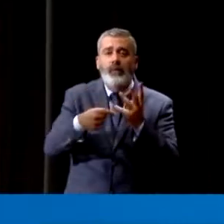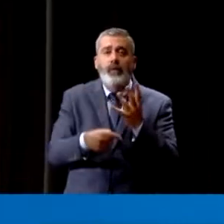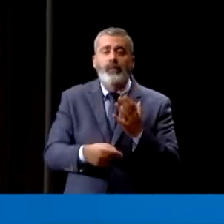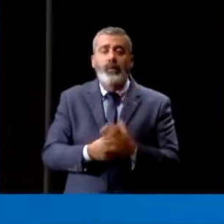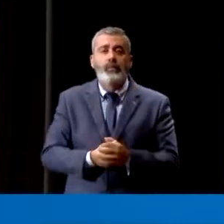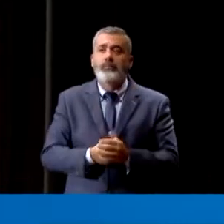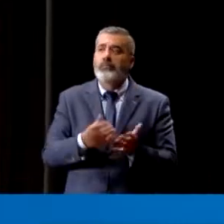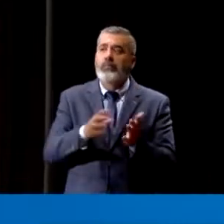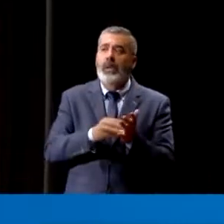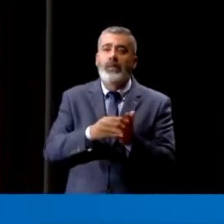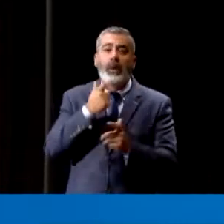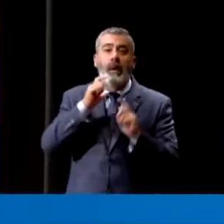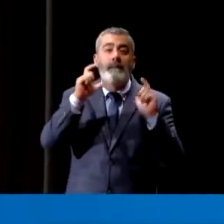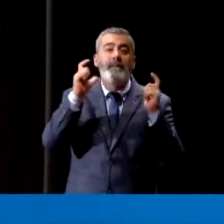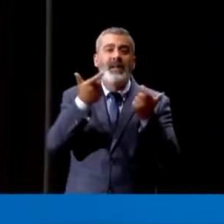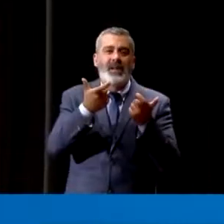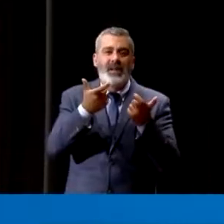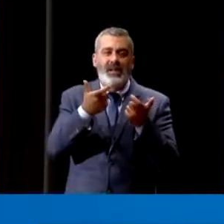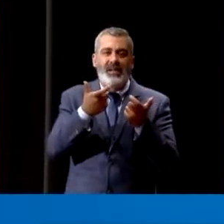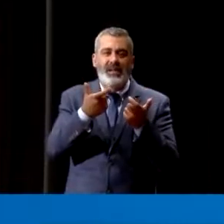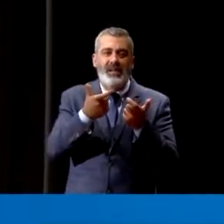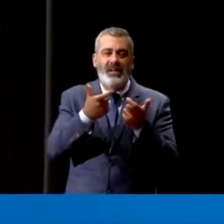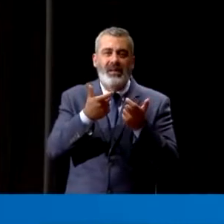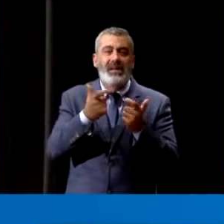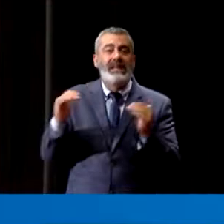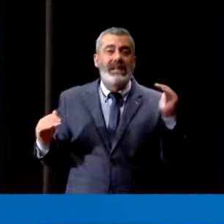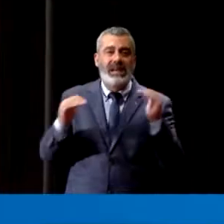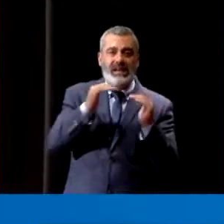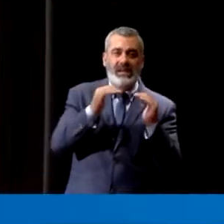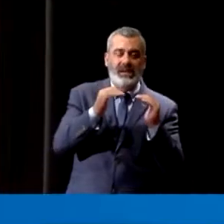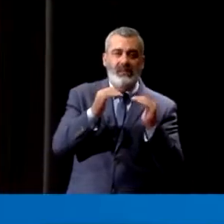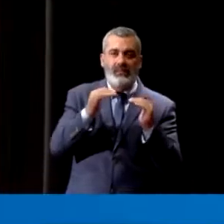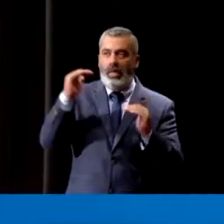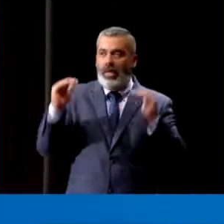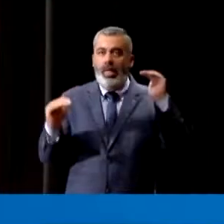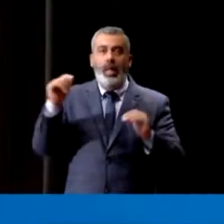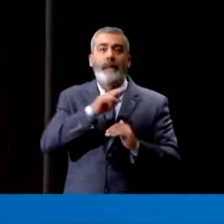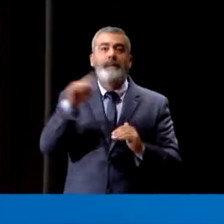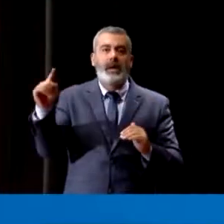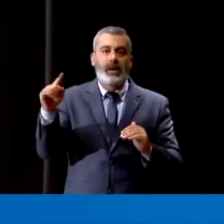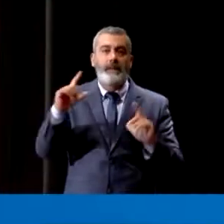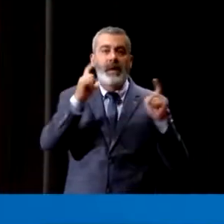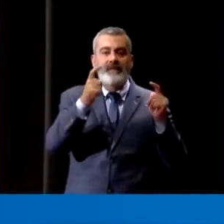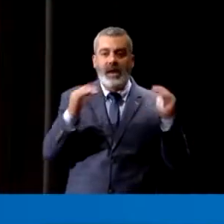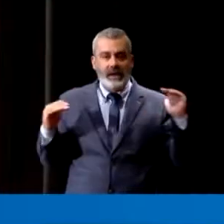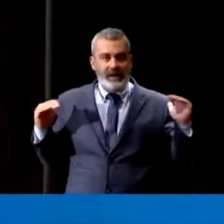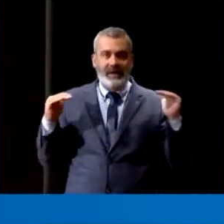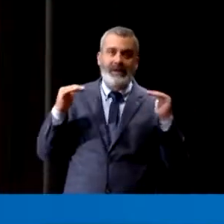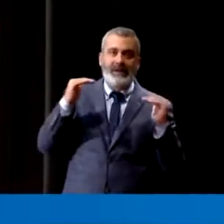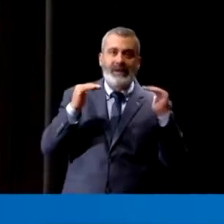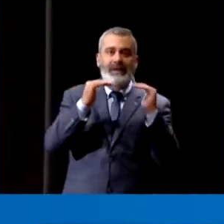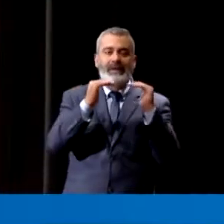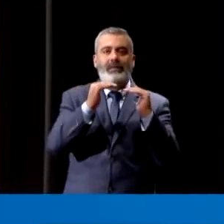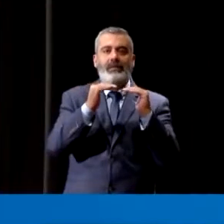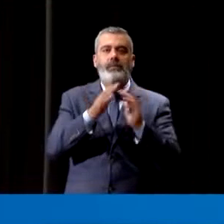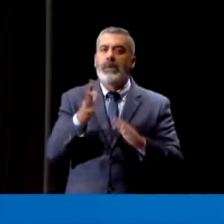την περιφερειακή συνοχή, την περιφερειακή σύγκληση, τη μείωση των περιφερειακών ανισοτήτων. Έχουν δαπανηθεί